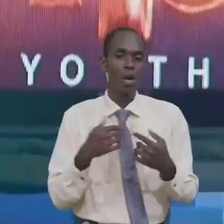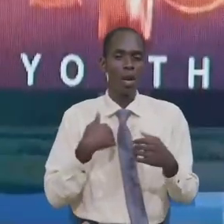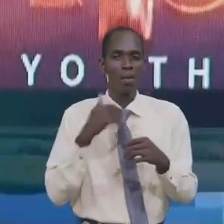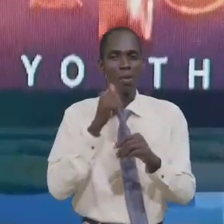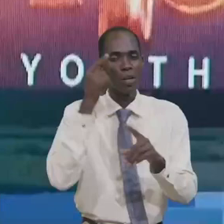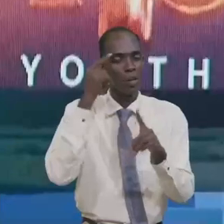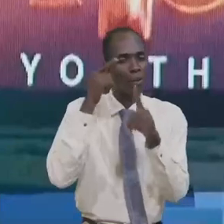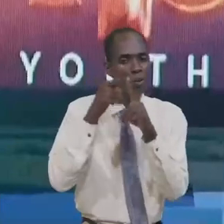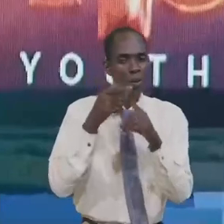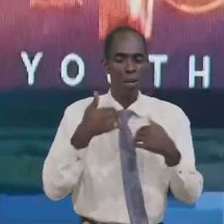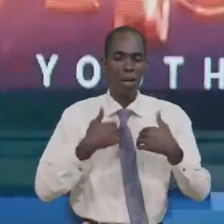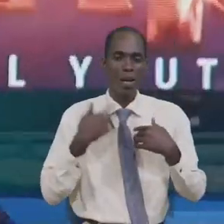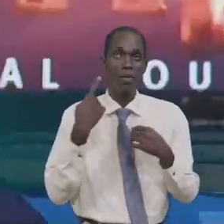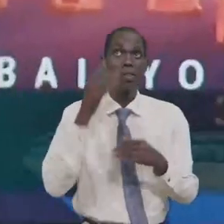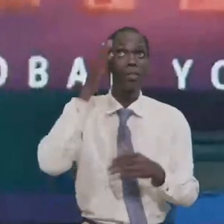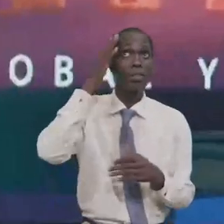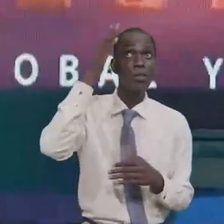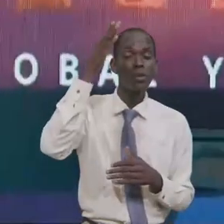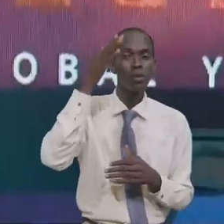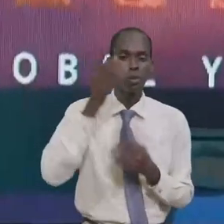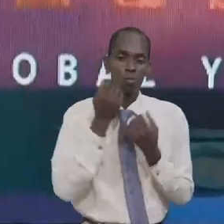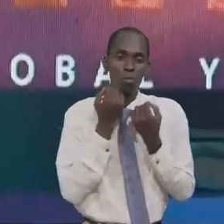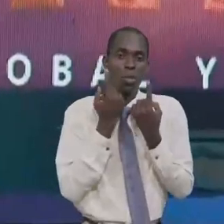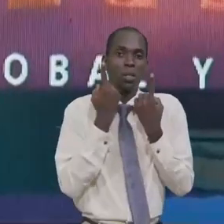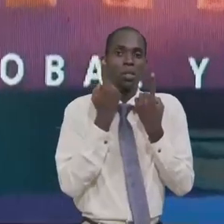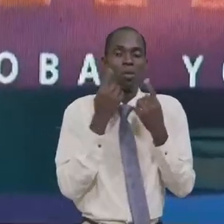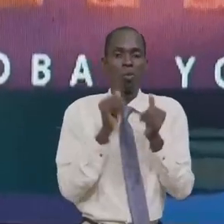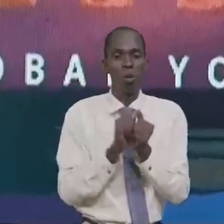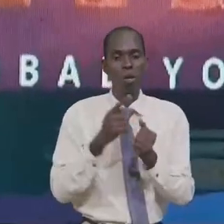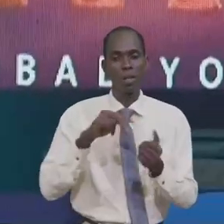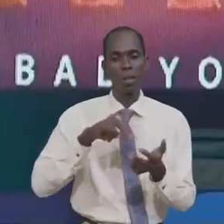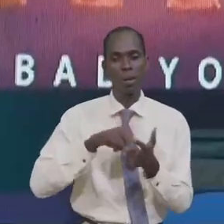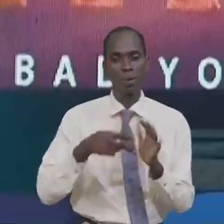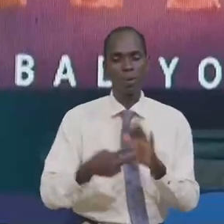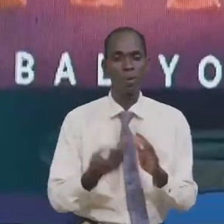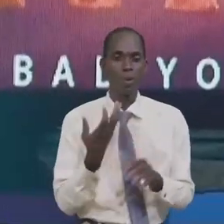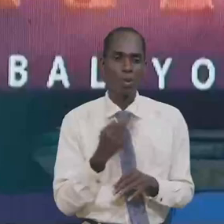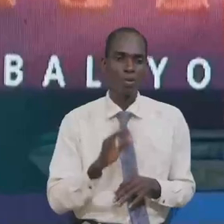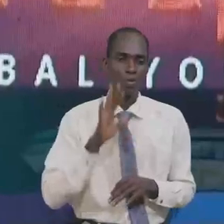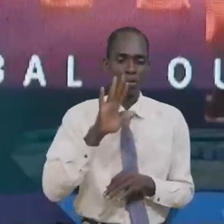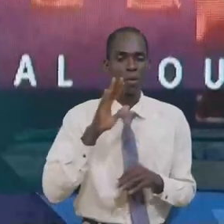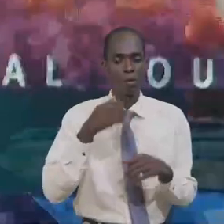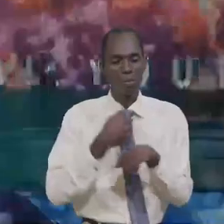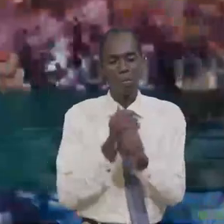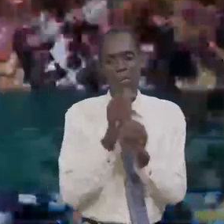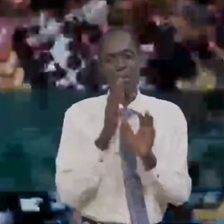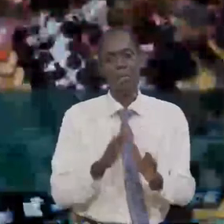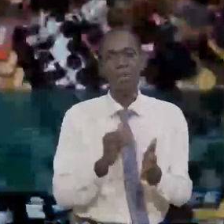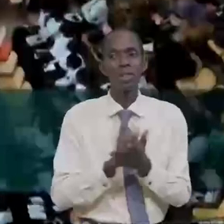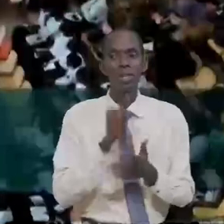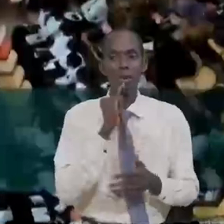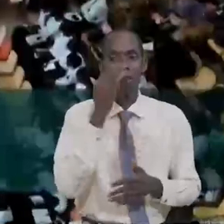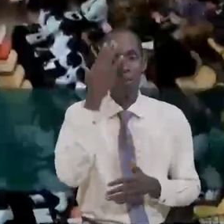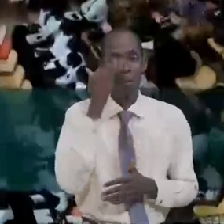destination réveiller pour le but de ton Créateur pourquoi je lance